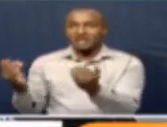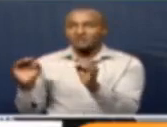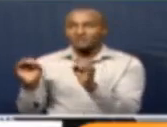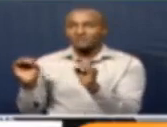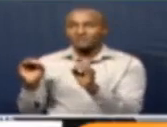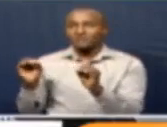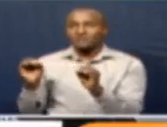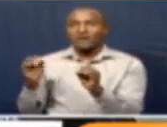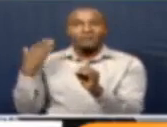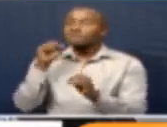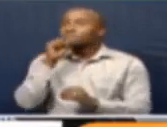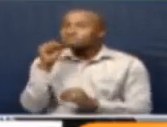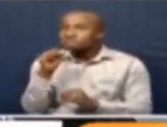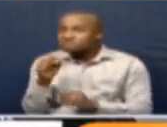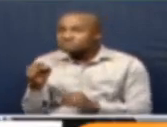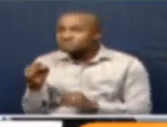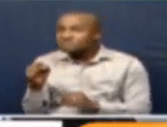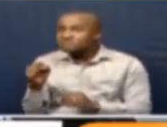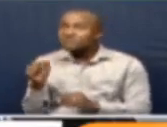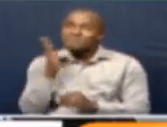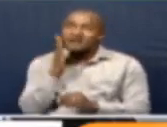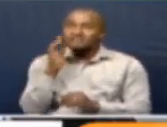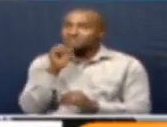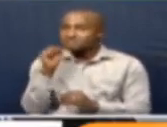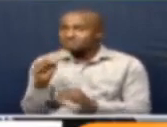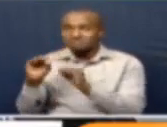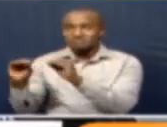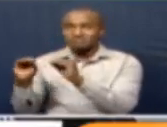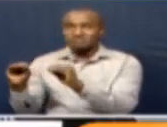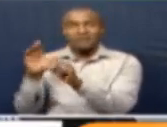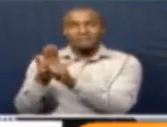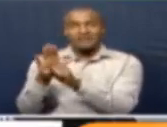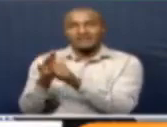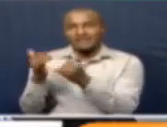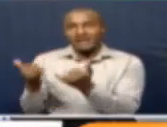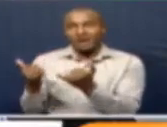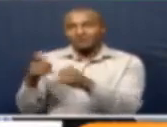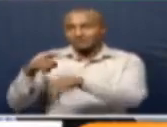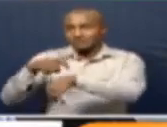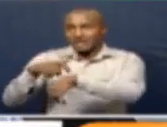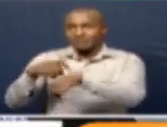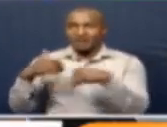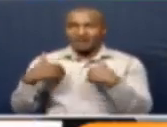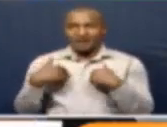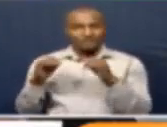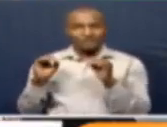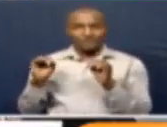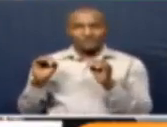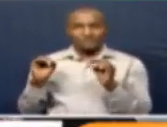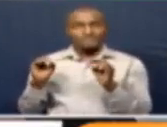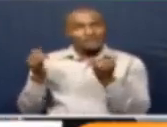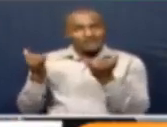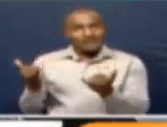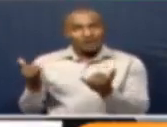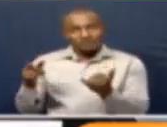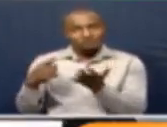walikuwa kufundishwa na nyanya zao. Wamama pia wanakosa nafasi ya kufundisha watoto kwa sababu ya kwamba hawana time. Sasa hayo mambo tunazungumza kila